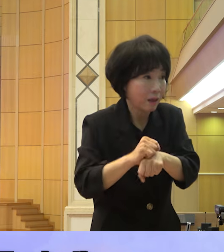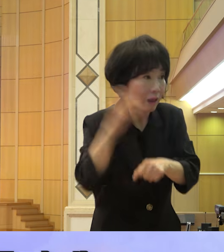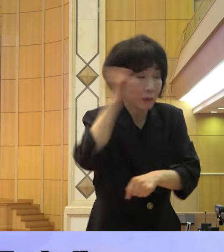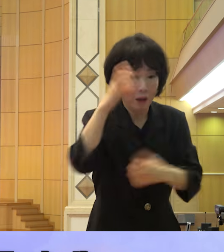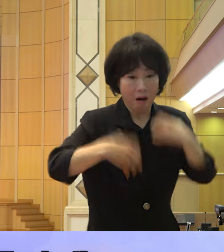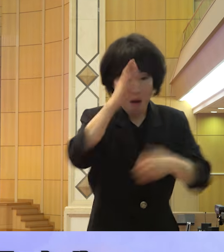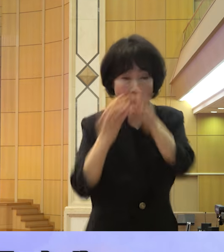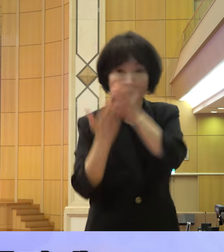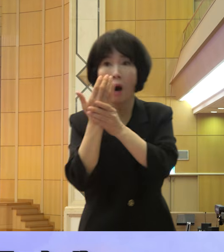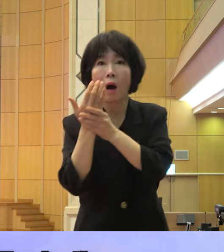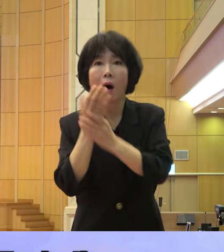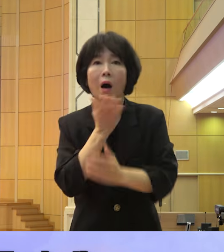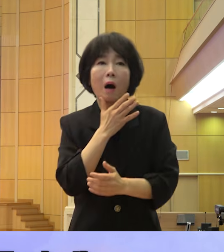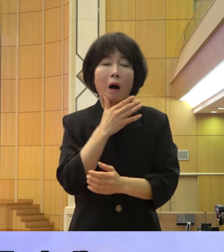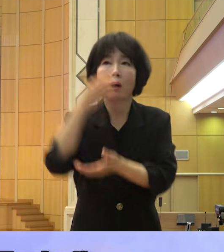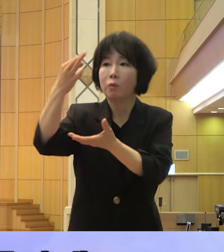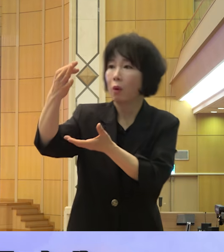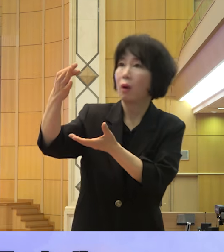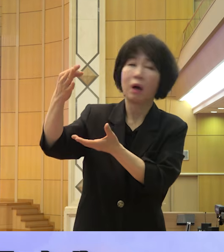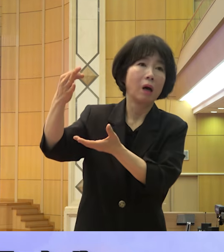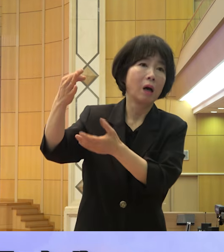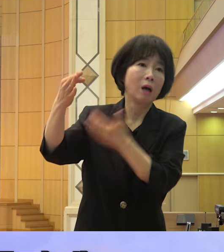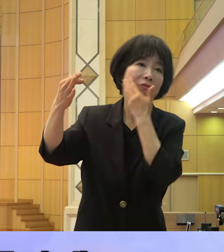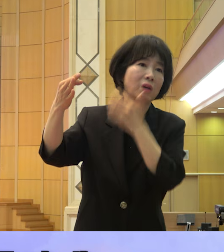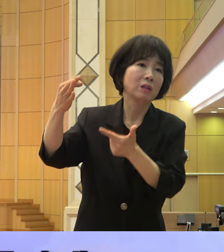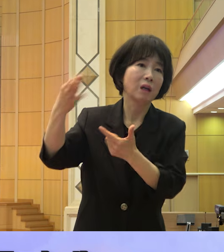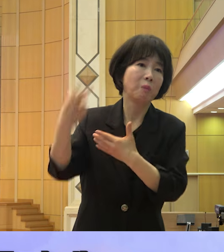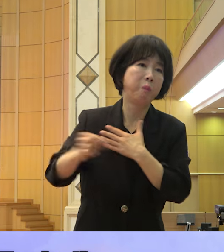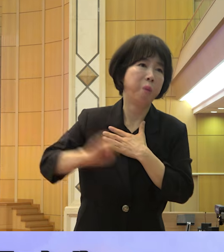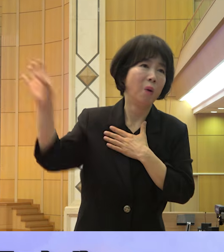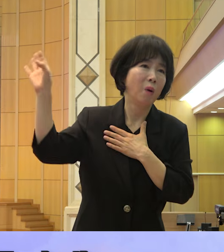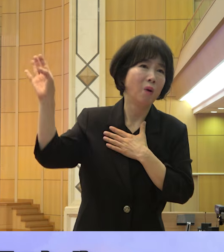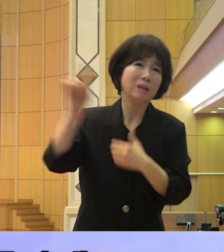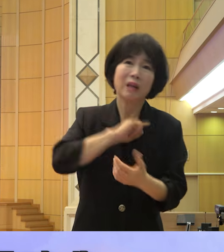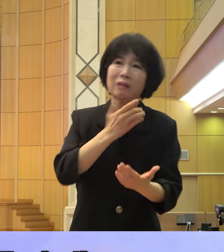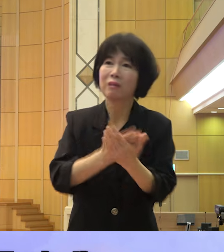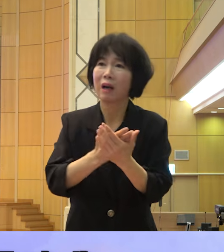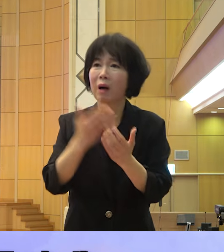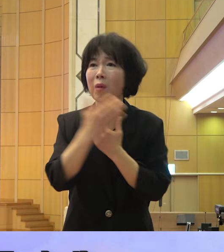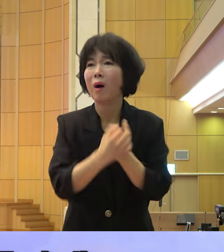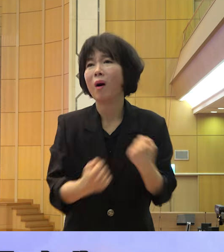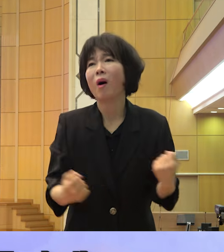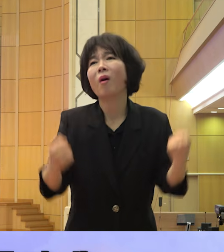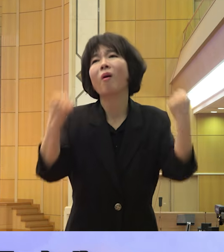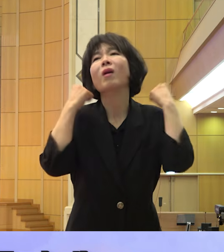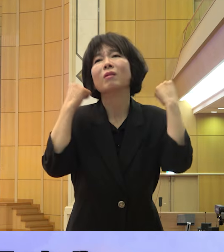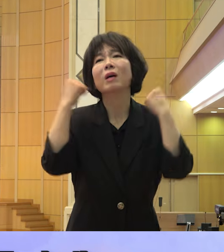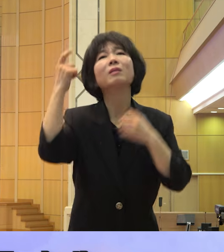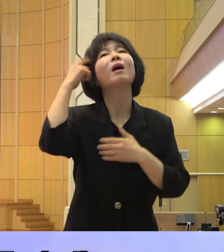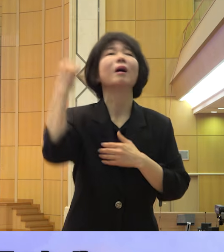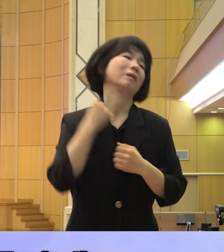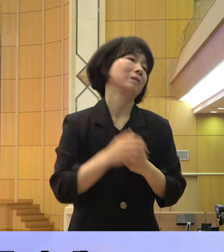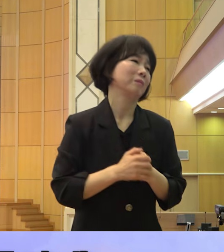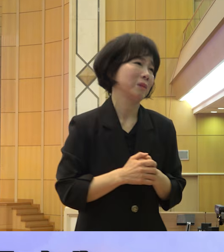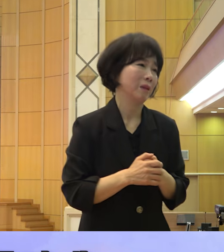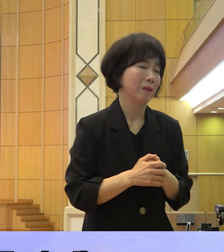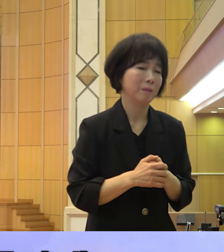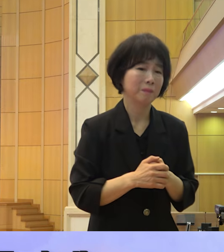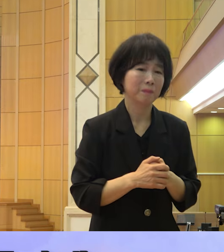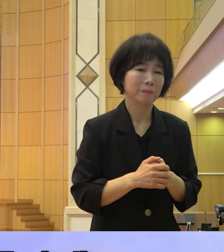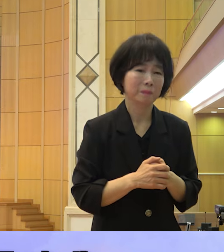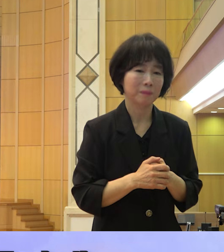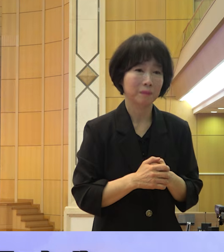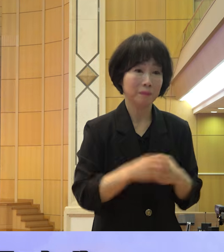오늘 모태에서 벌고 나와서 수고해서 얻은 것을 많은 재물을 얻었다 하더라도,